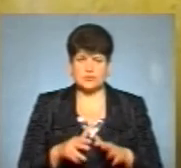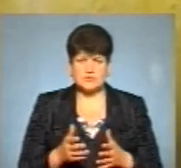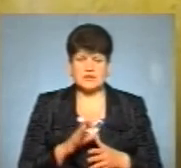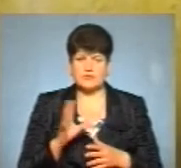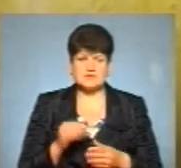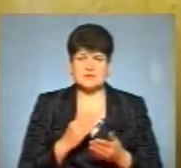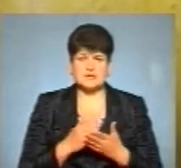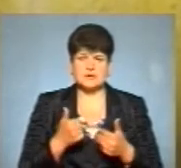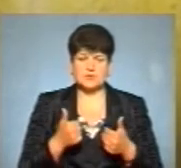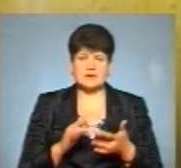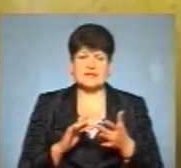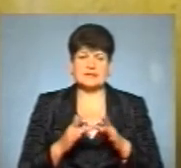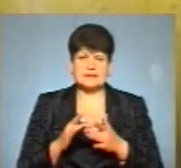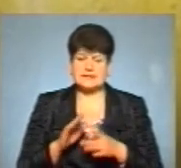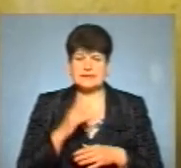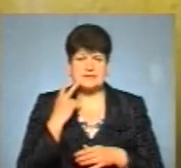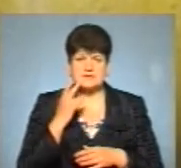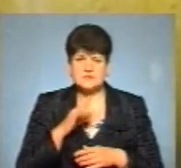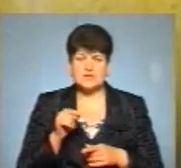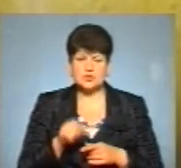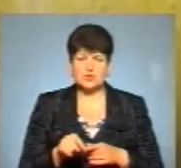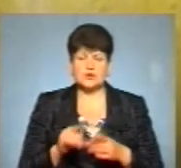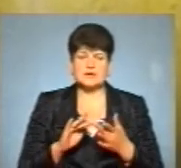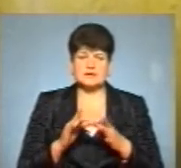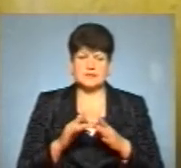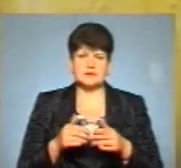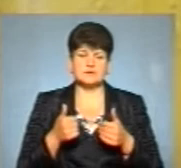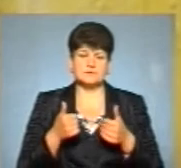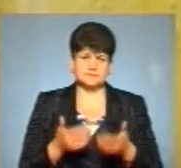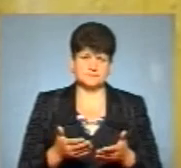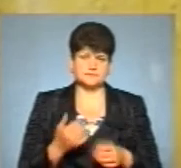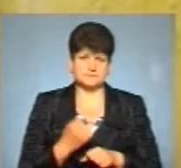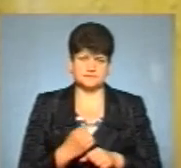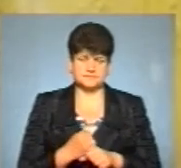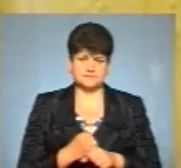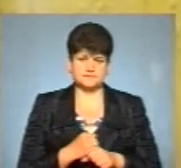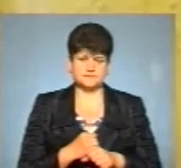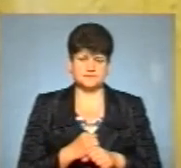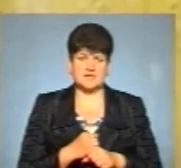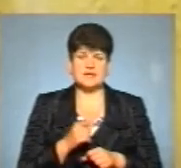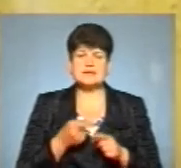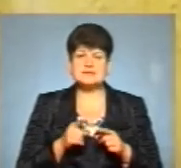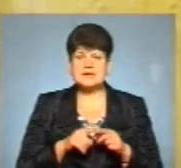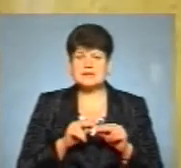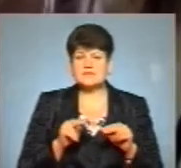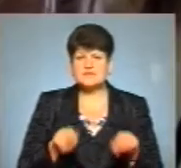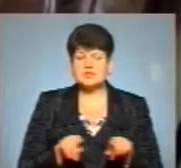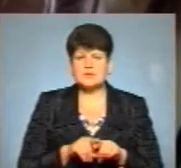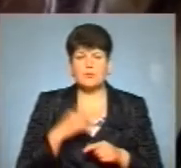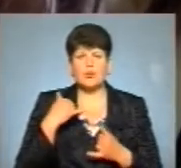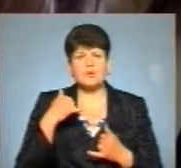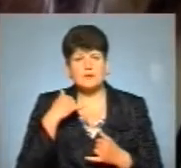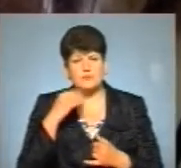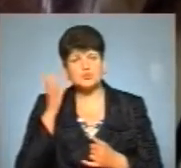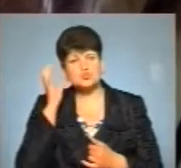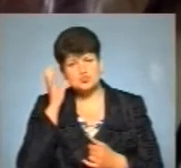добрий інтернет. Не завжди то інтернет грузить так, як має бути. І воно навчання, ну таке, знаєте, по телефоні слухаю